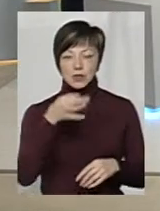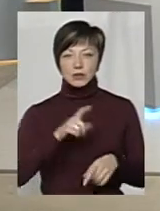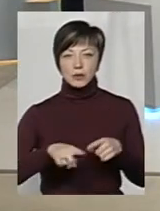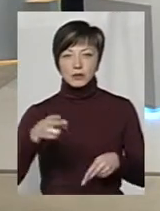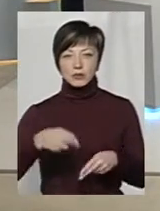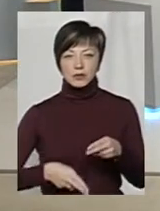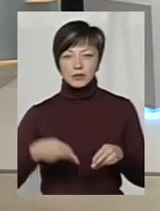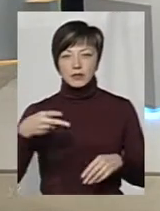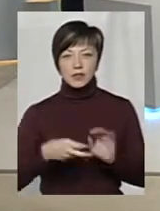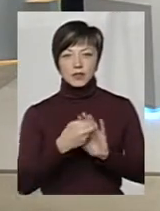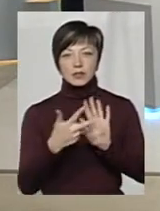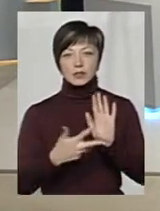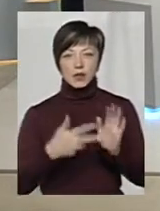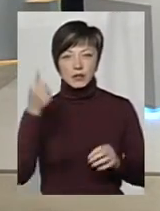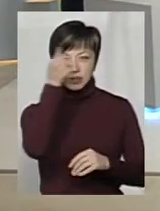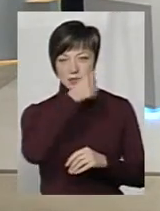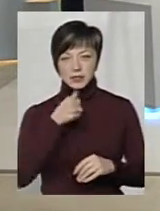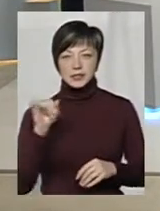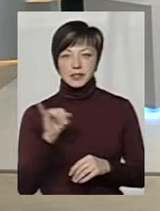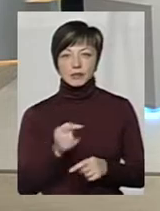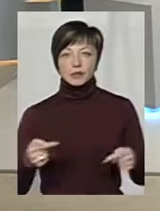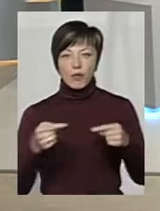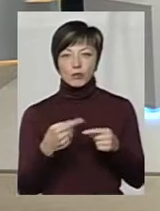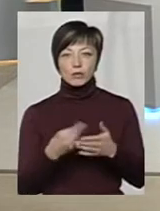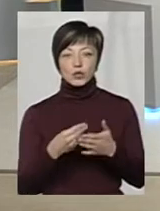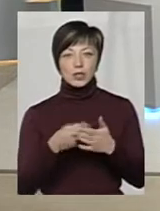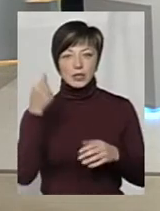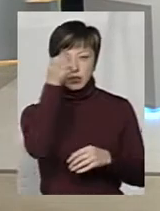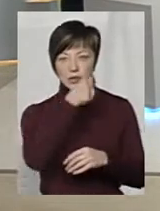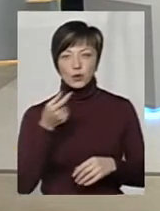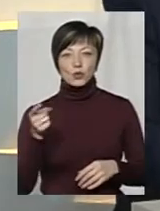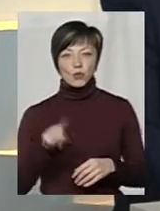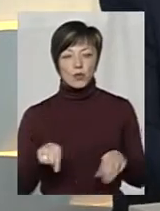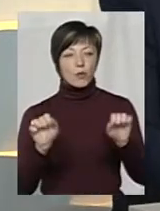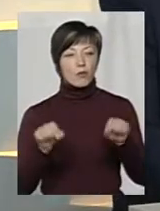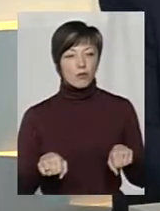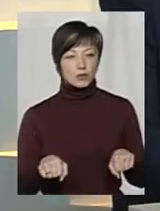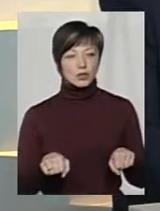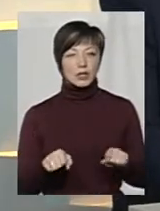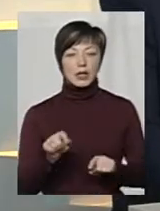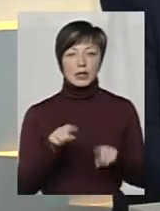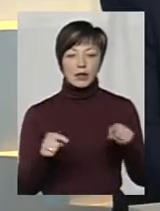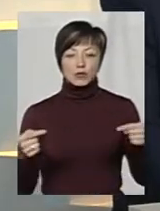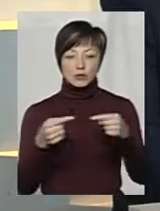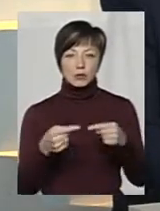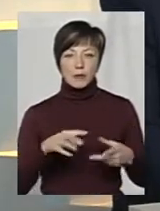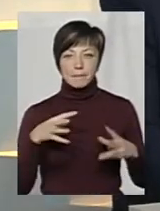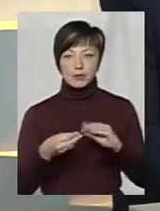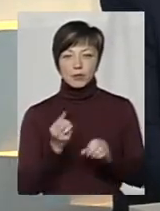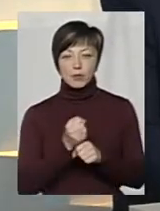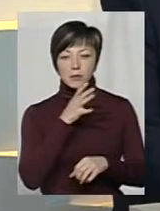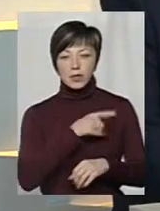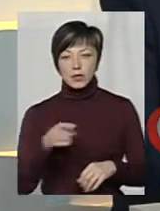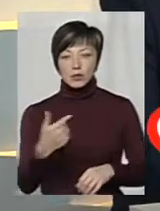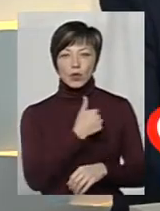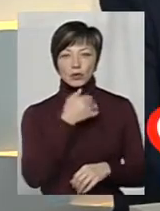завершення 2018 рік і, відповідно, і бюджетний рік. Тому можна дещо підвести підсумки роботи за цей період.